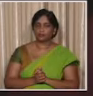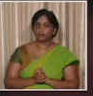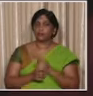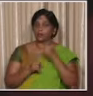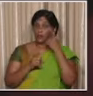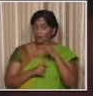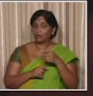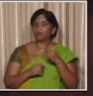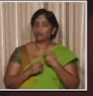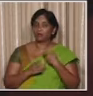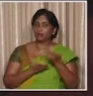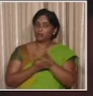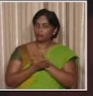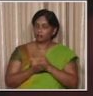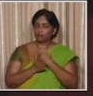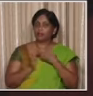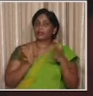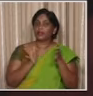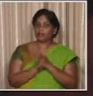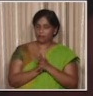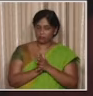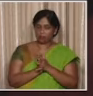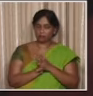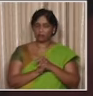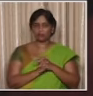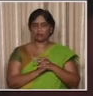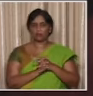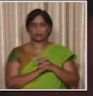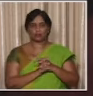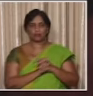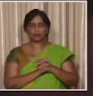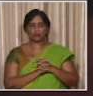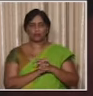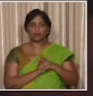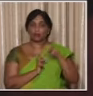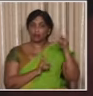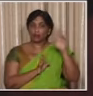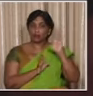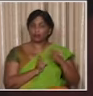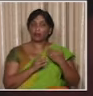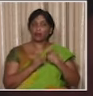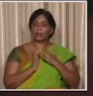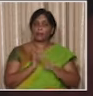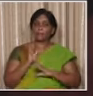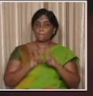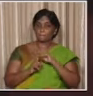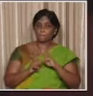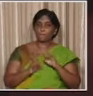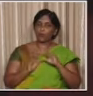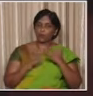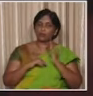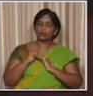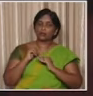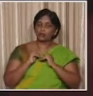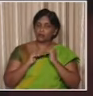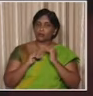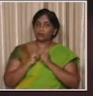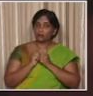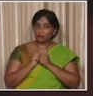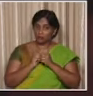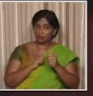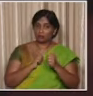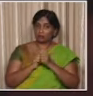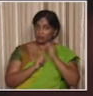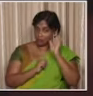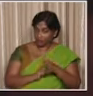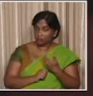අන්න ඒ වෙනුවෙන් අපි සියලු දෙනා පෙළ ගැහුම්. ඒ වෙනුවෙන් අපේ අමාත්‍යාංශයෙන් යම් කිසි ක්‍රියාදාමයක් ඉටු